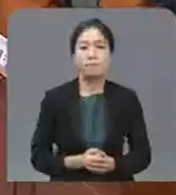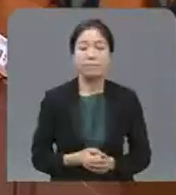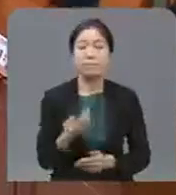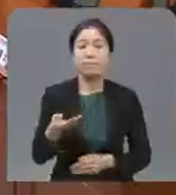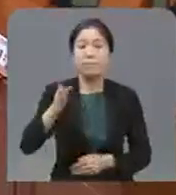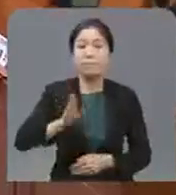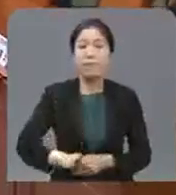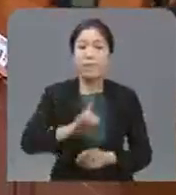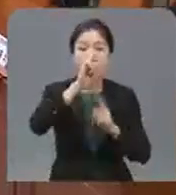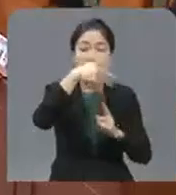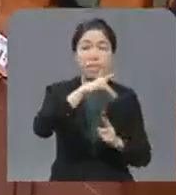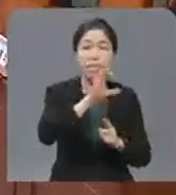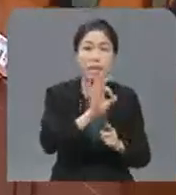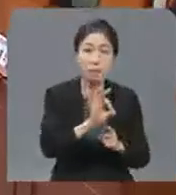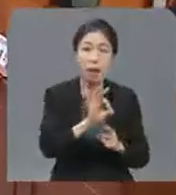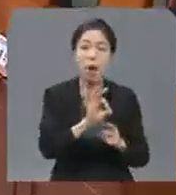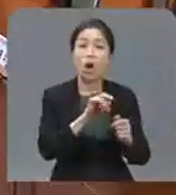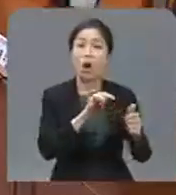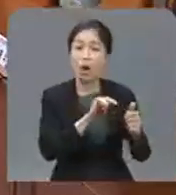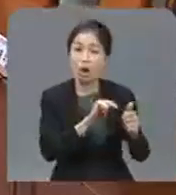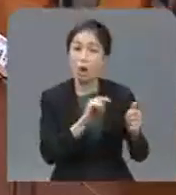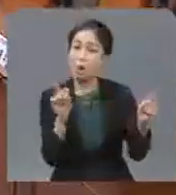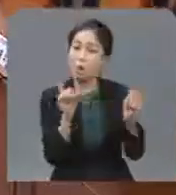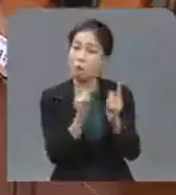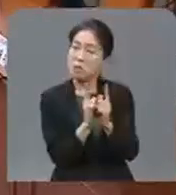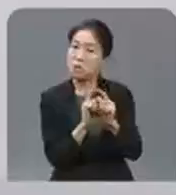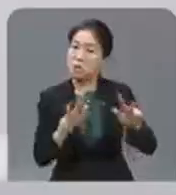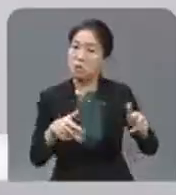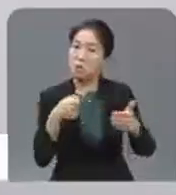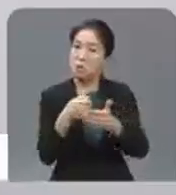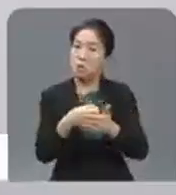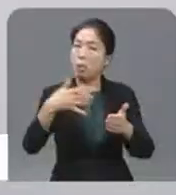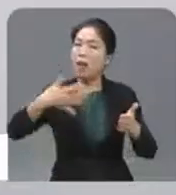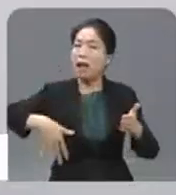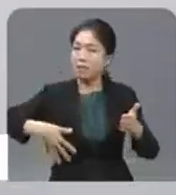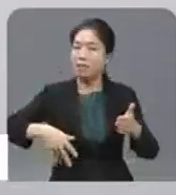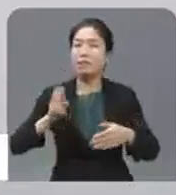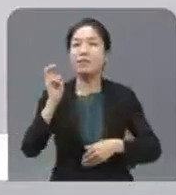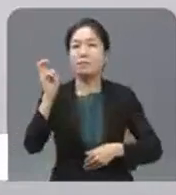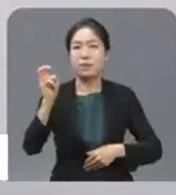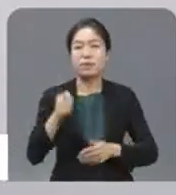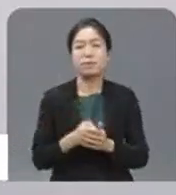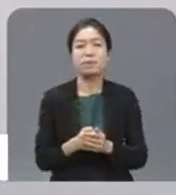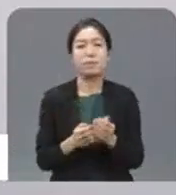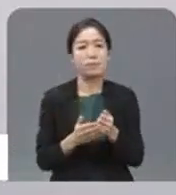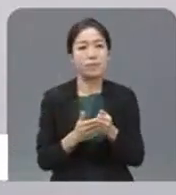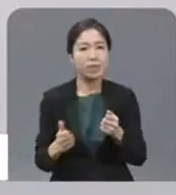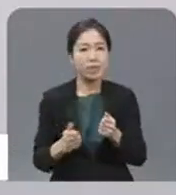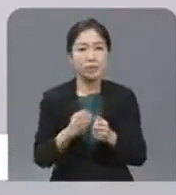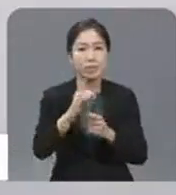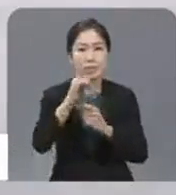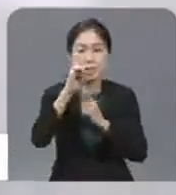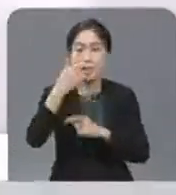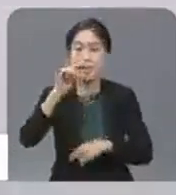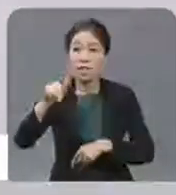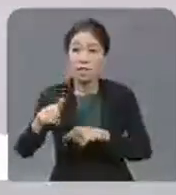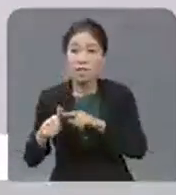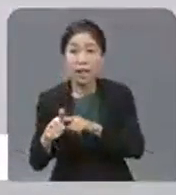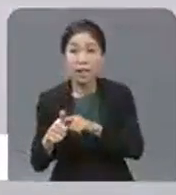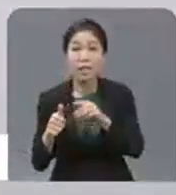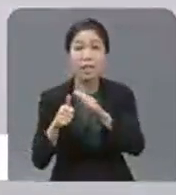하지만 이재명 민주당 대표와의 만남은 아직까지 정해진게 없는 것으로 관측되면서 이낙연 전